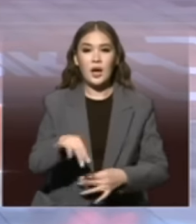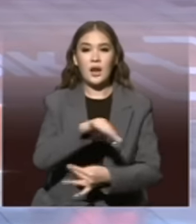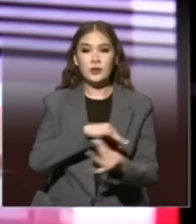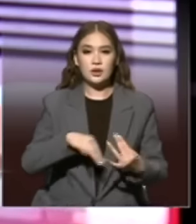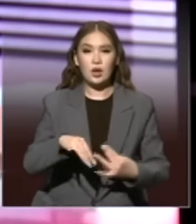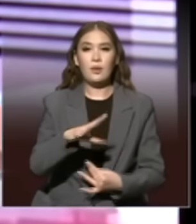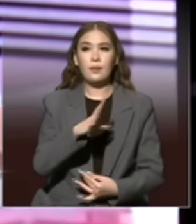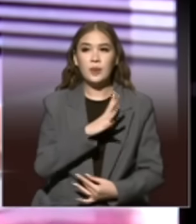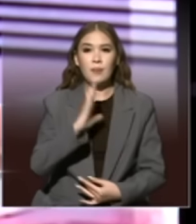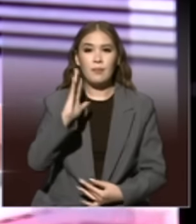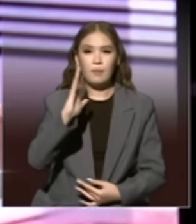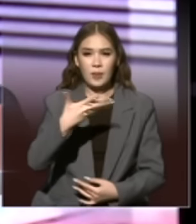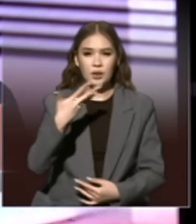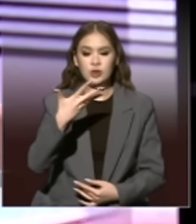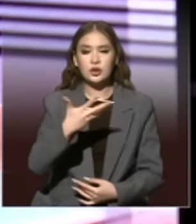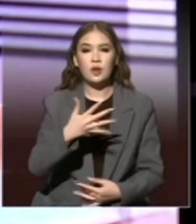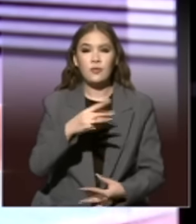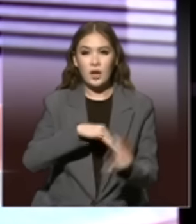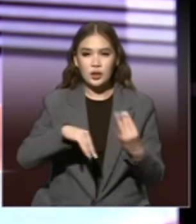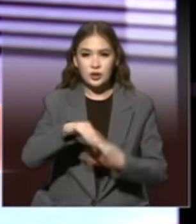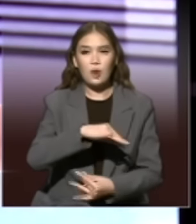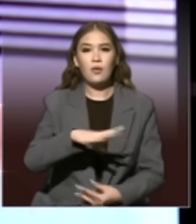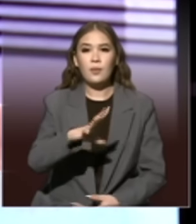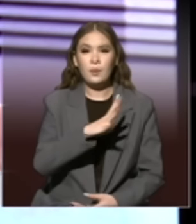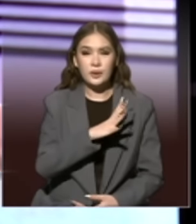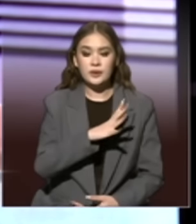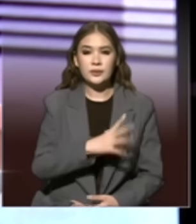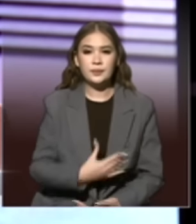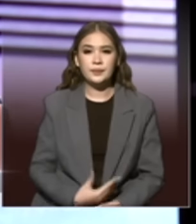болды. 5 сағат талқы жүрді. Иә, әңгіме болды.